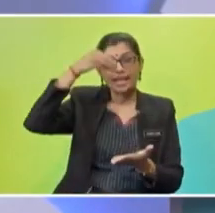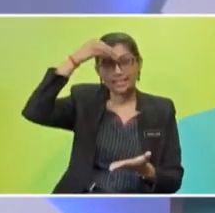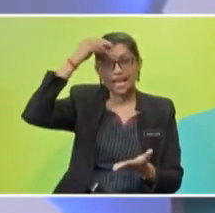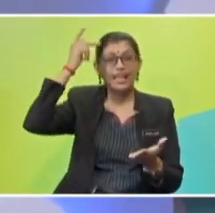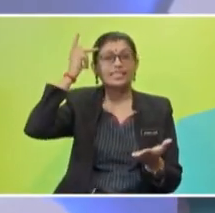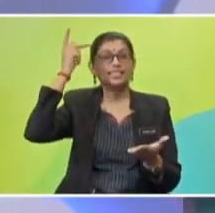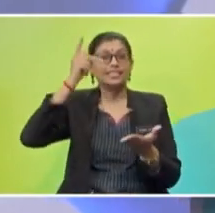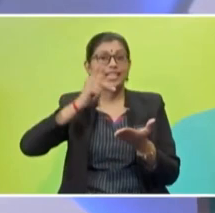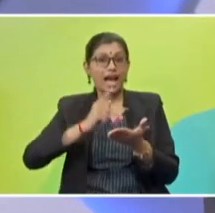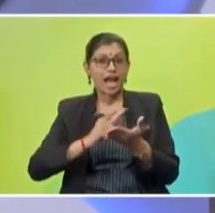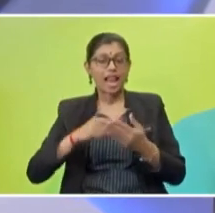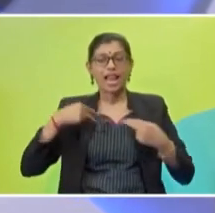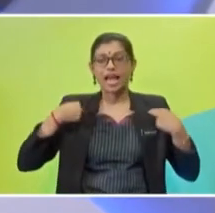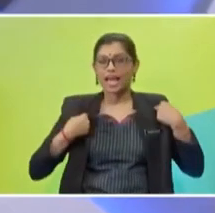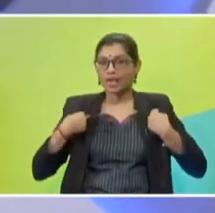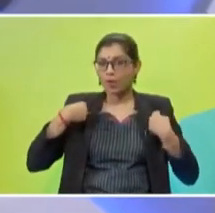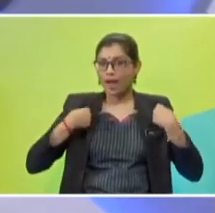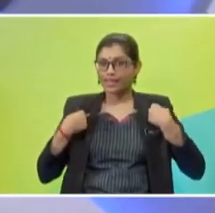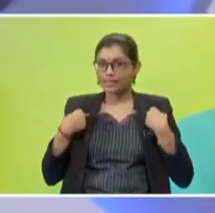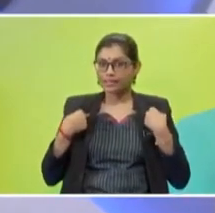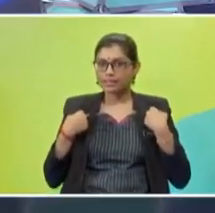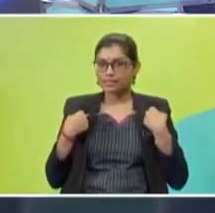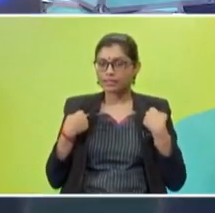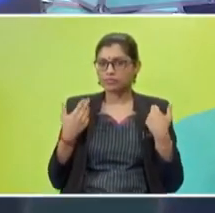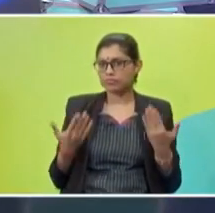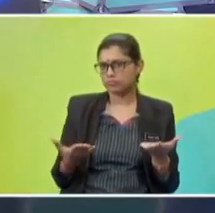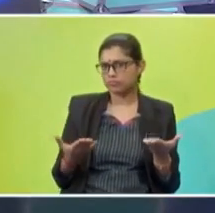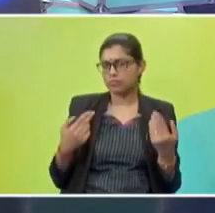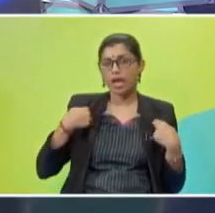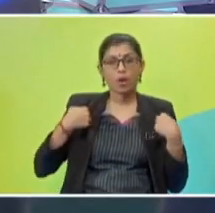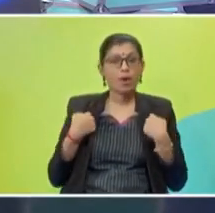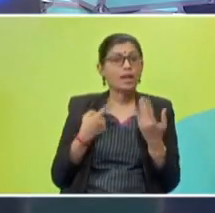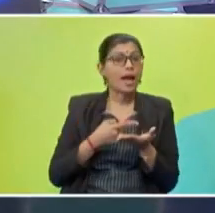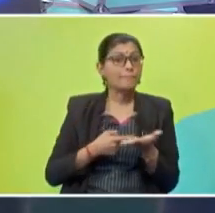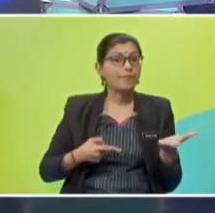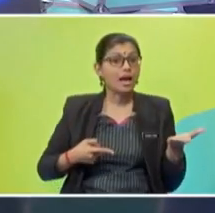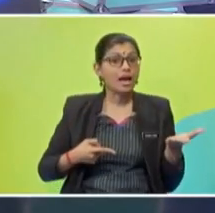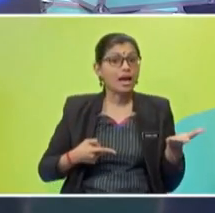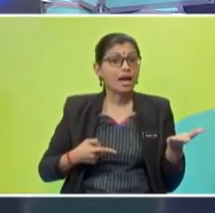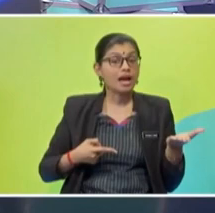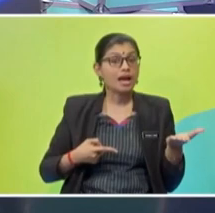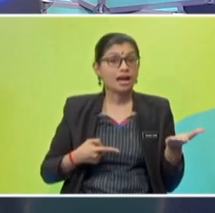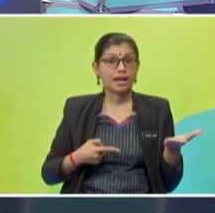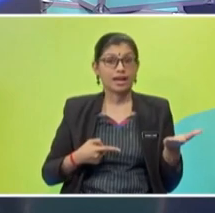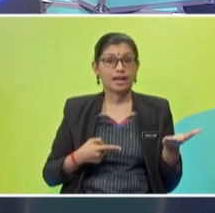highlight Uchiha antara Hai kenali ilah rela ite